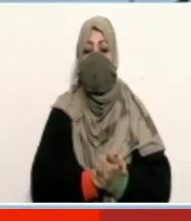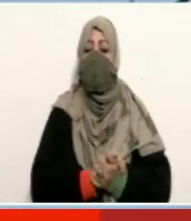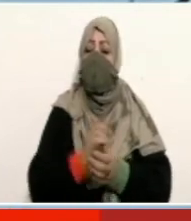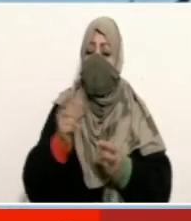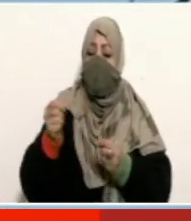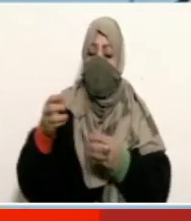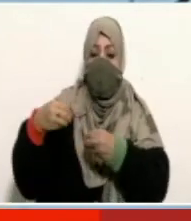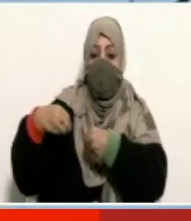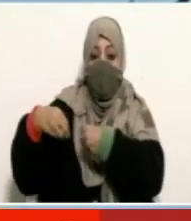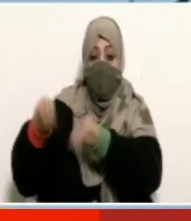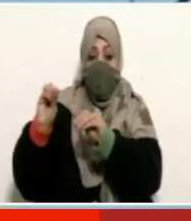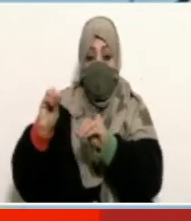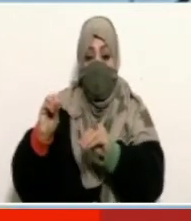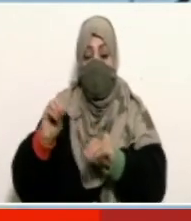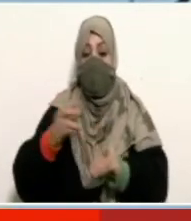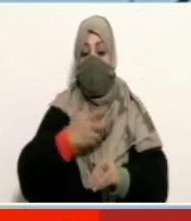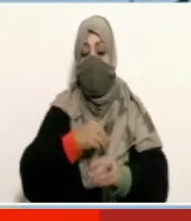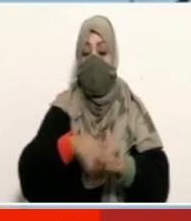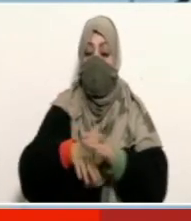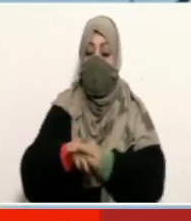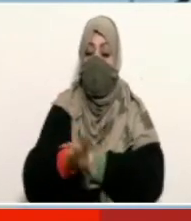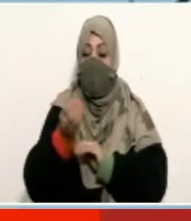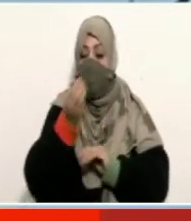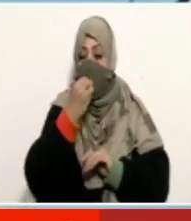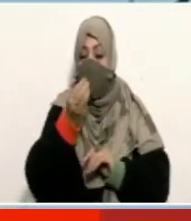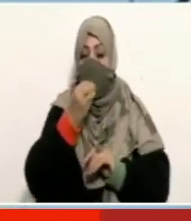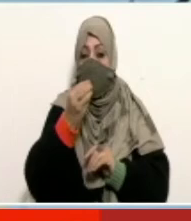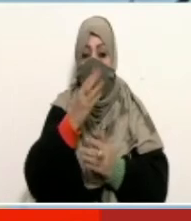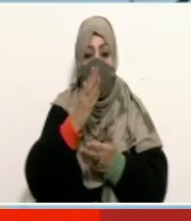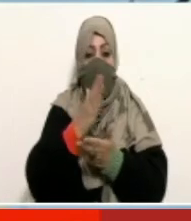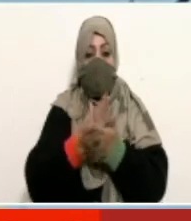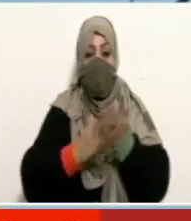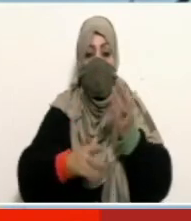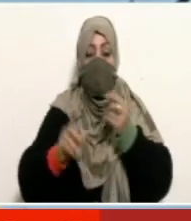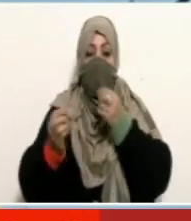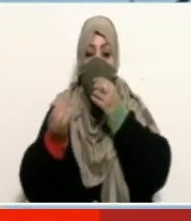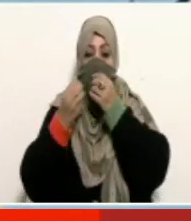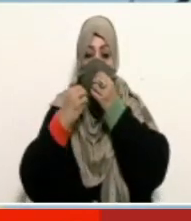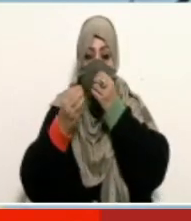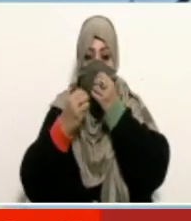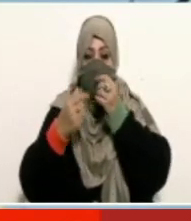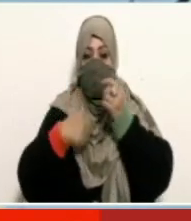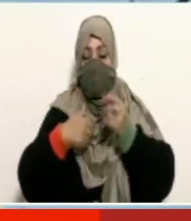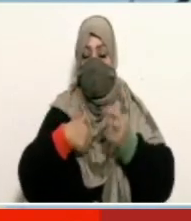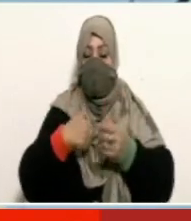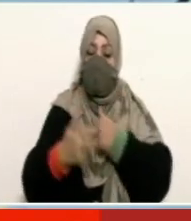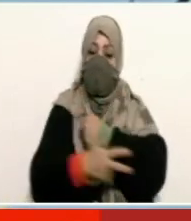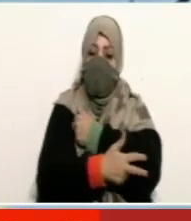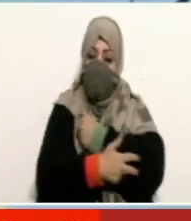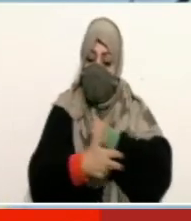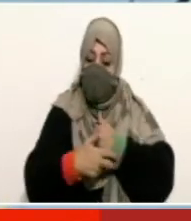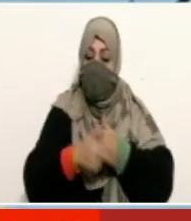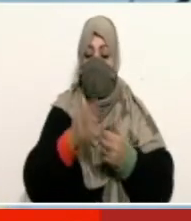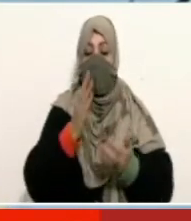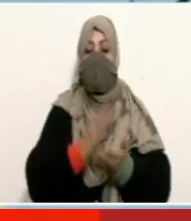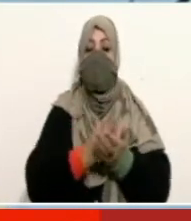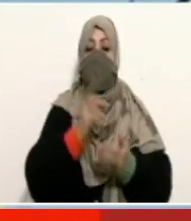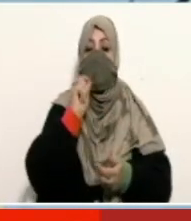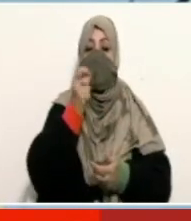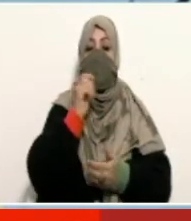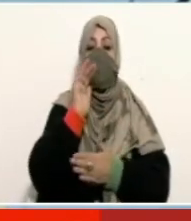اكله، قال يعني مش بايع لكن بياكله او بيتصدق منه وكذا، فانا يخرج من قيمته كم يساوي هذا الحب الذي لم